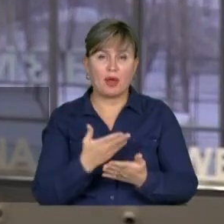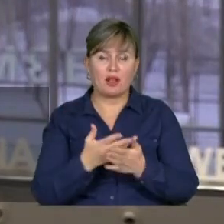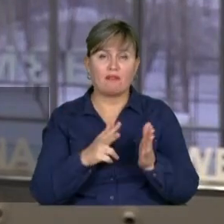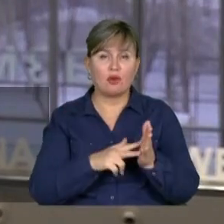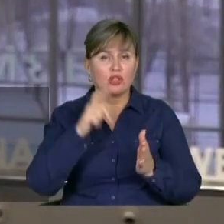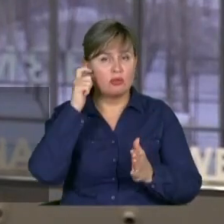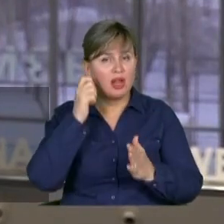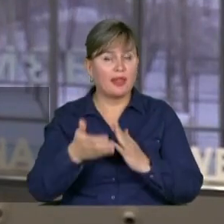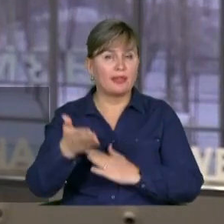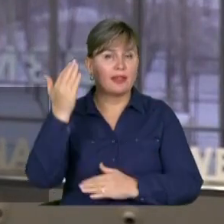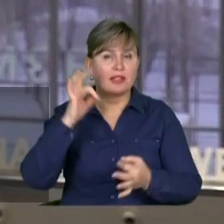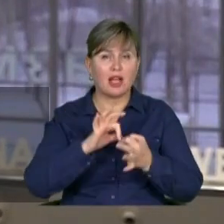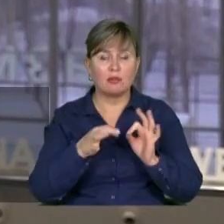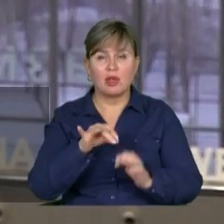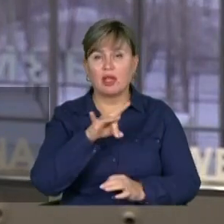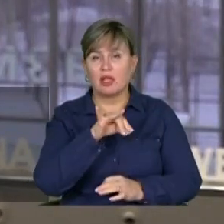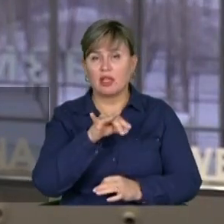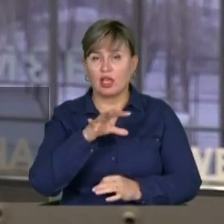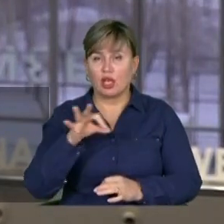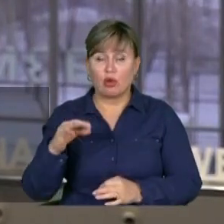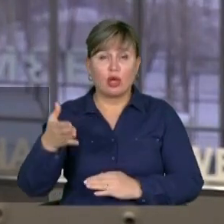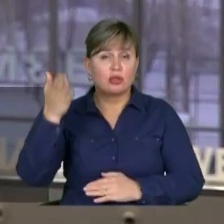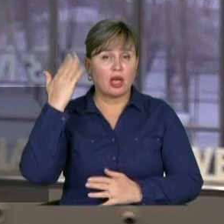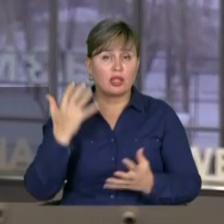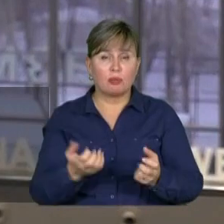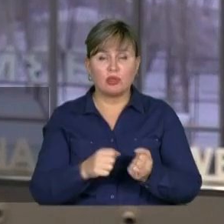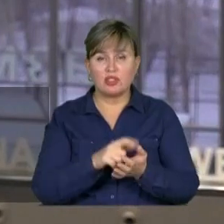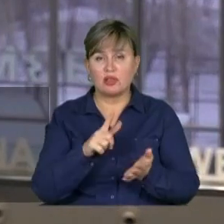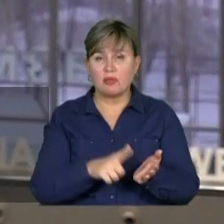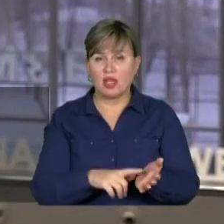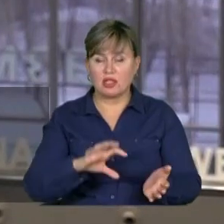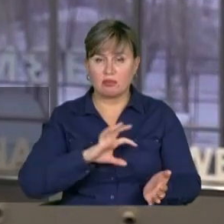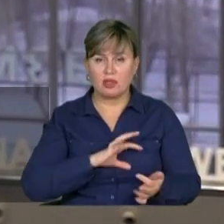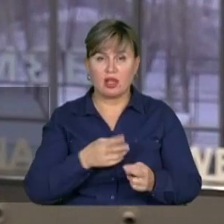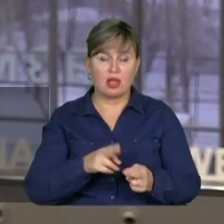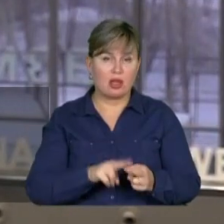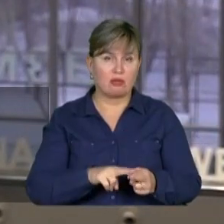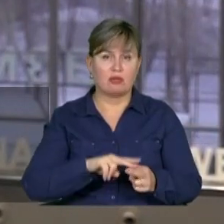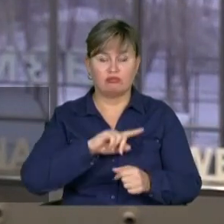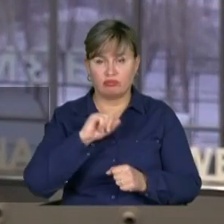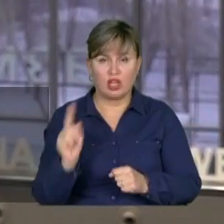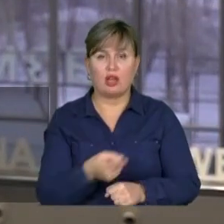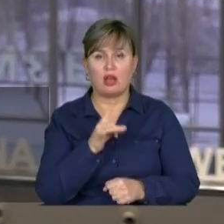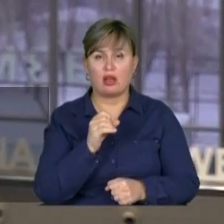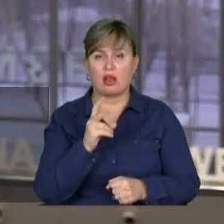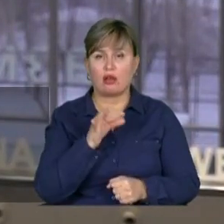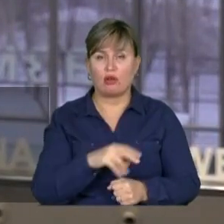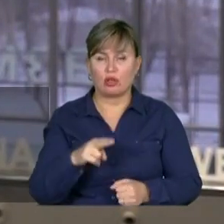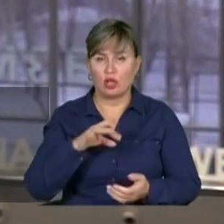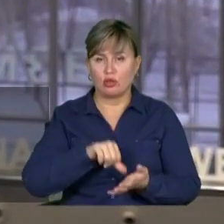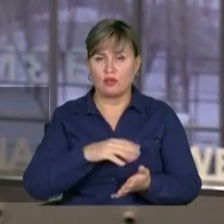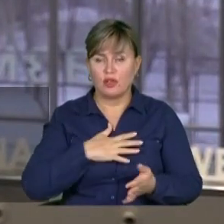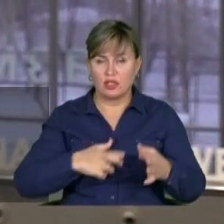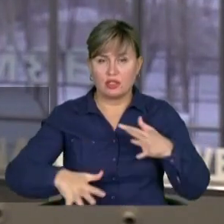лет назад на Олимпиаде в Рио. Тогда атлеты завоевали 17 медалей. Это рекордное количество в истории участия нашей страны в